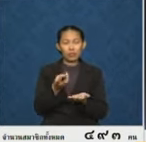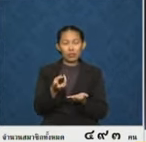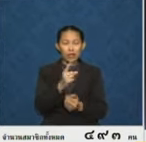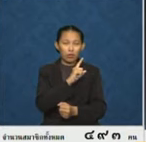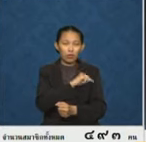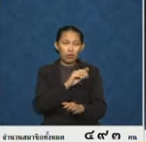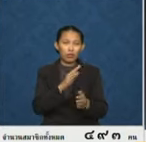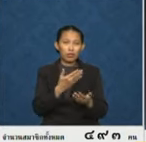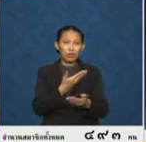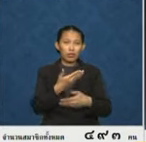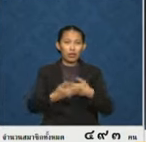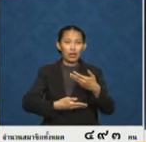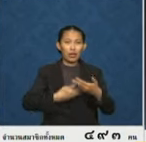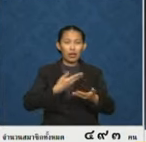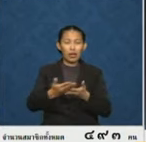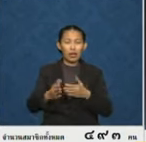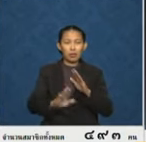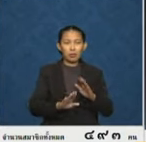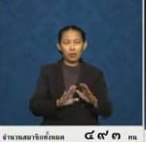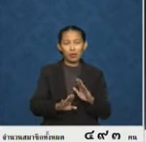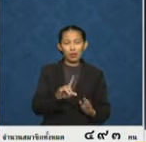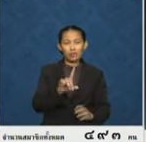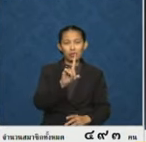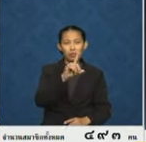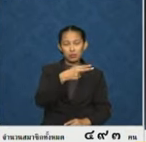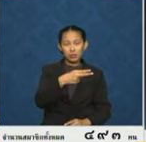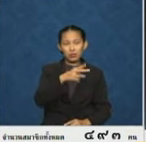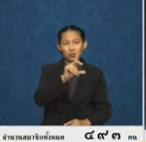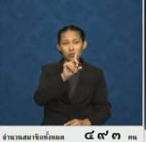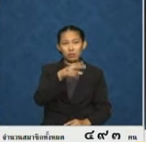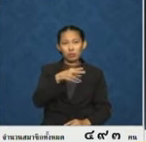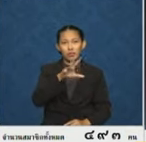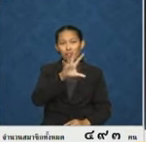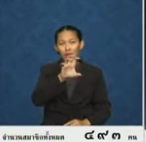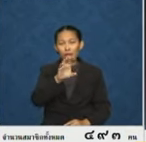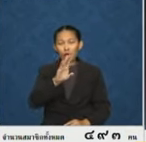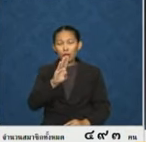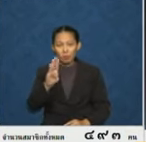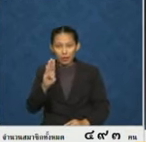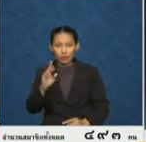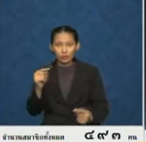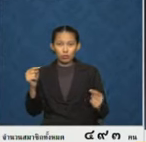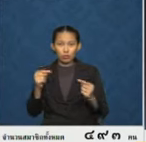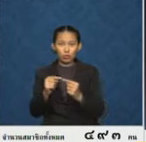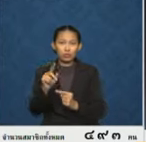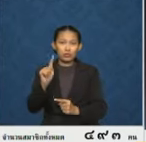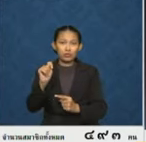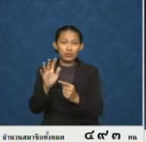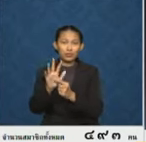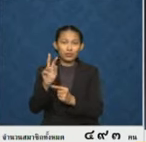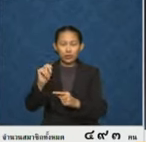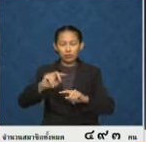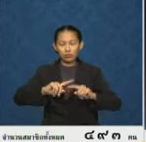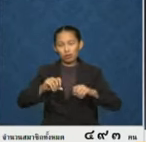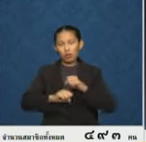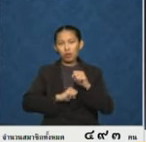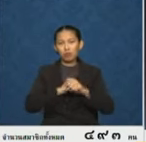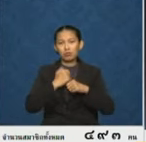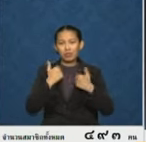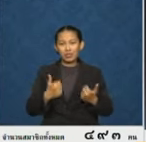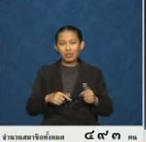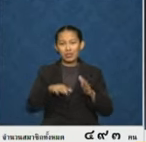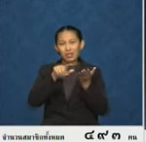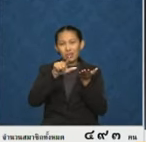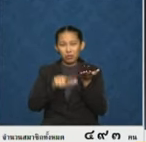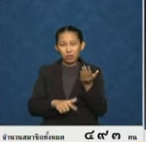ตันละ 10,000ถ15,00บาทตามความชื้นของข้าวแต่มาปีนี้ลดลงมากเหลือ